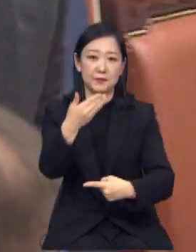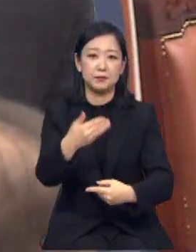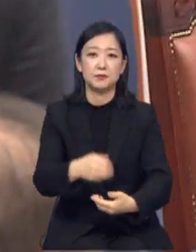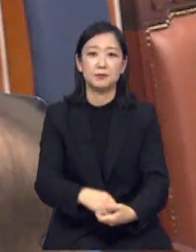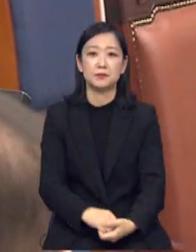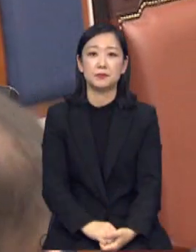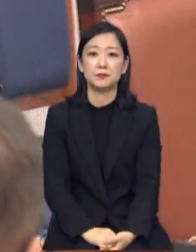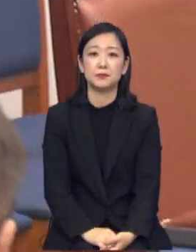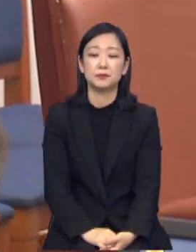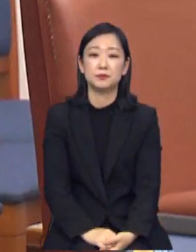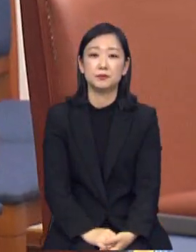있게 됐습니다